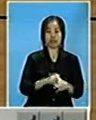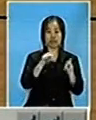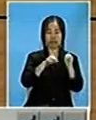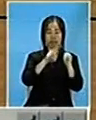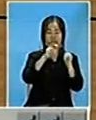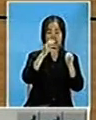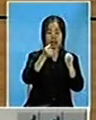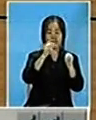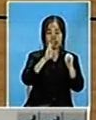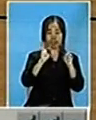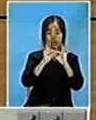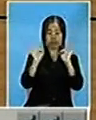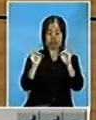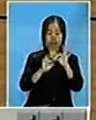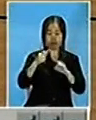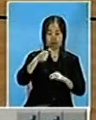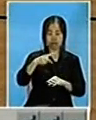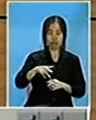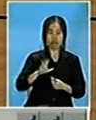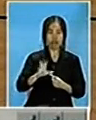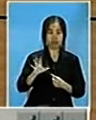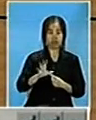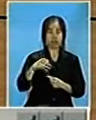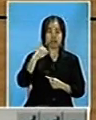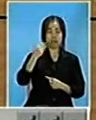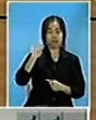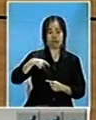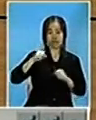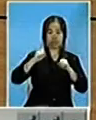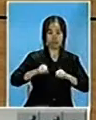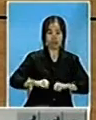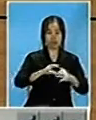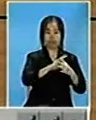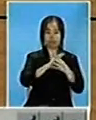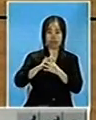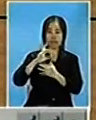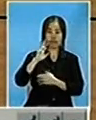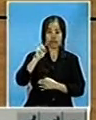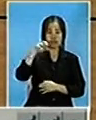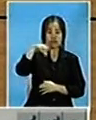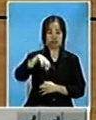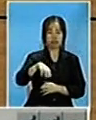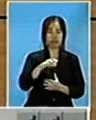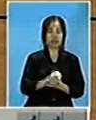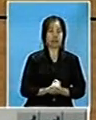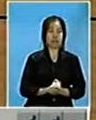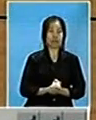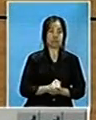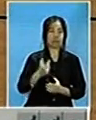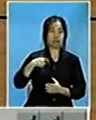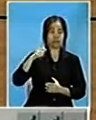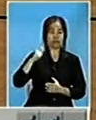รคที่5คำวินิจฉัยของศาลรัฐธรรมนูญให้เป็นเด็ดขาดมีผลผูกพันรัฐสภาคณะรัฐมนตรีศาลและองค์ก